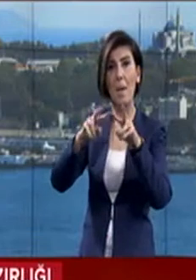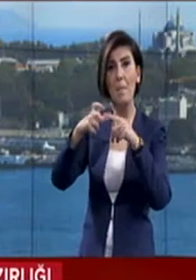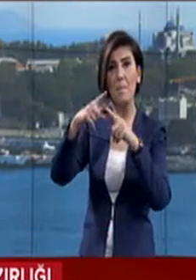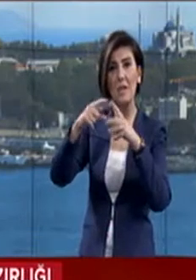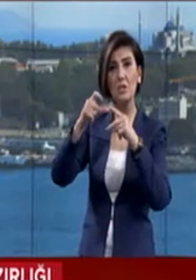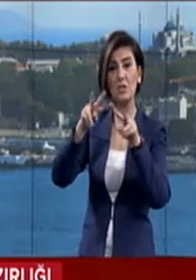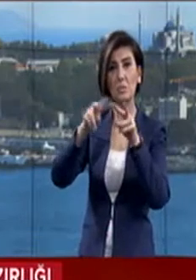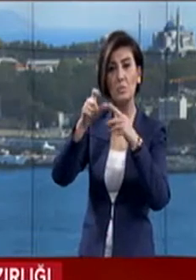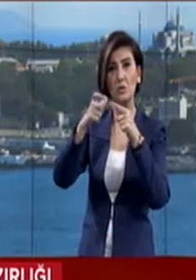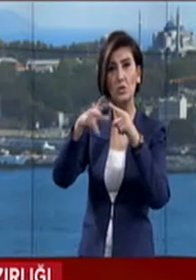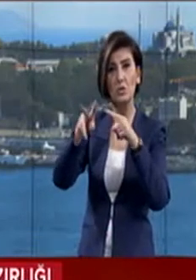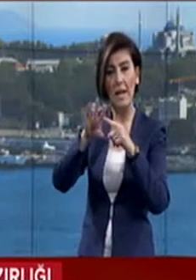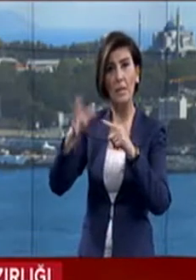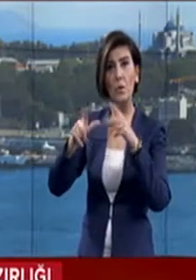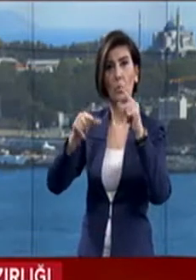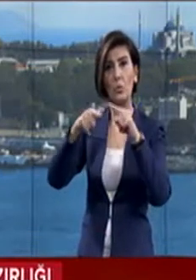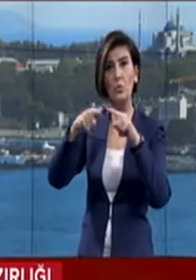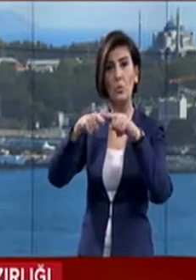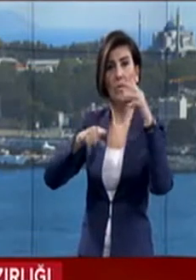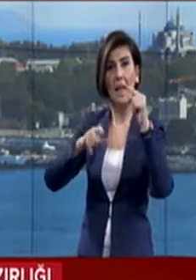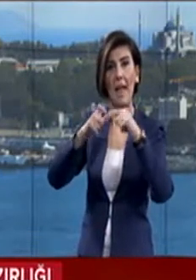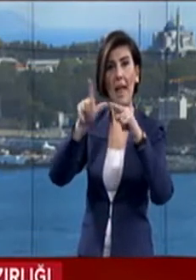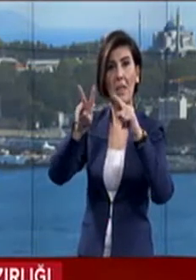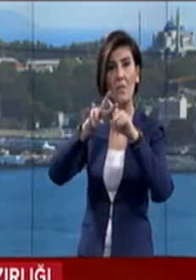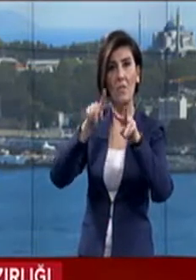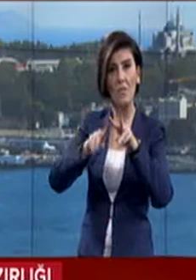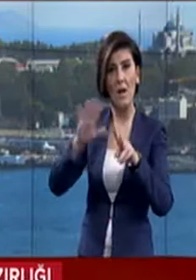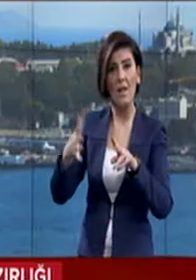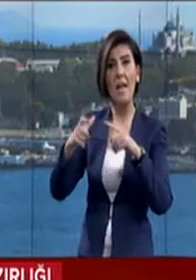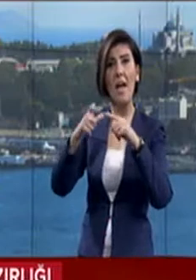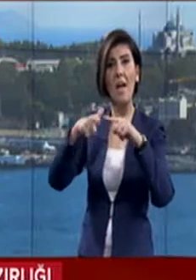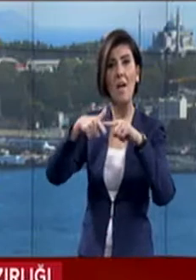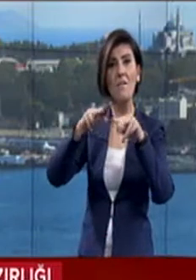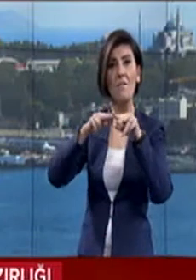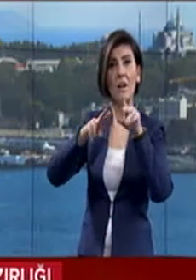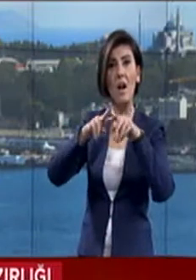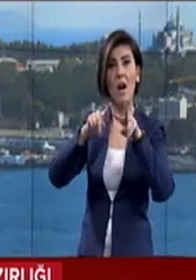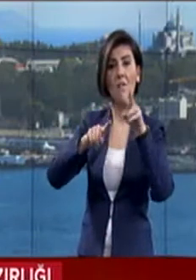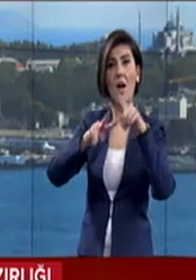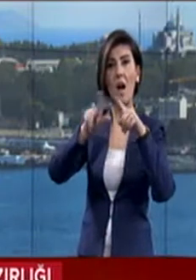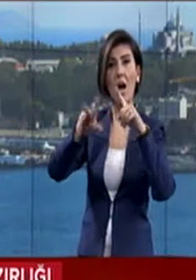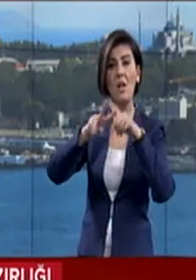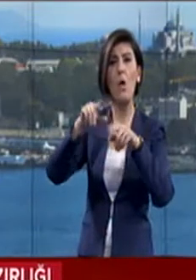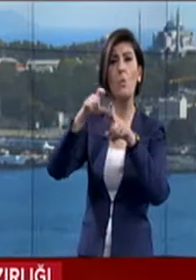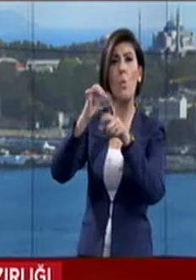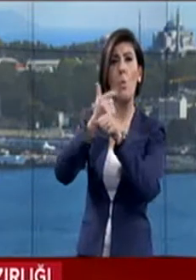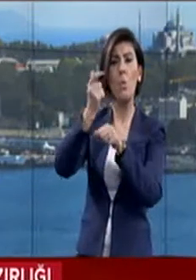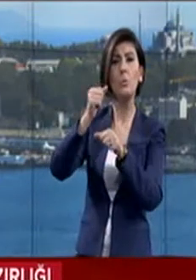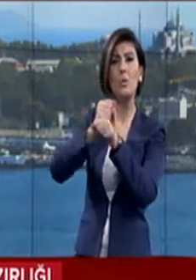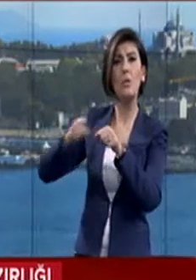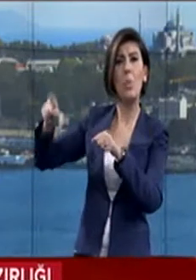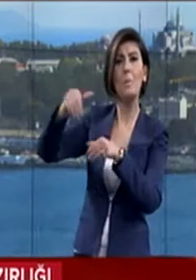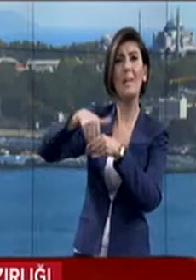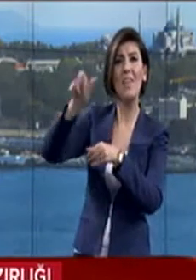birlikte İçişleri Bakanı Efkan Ala ve bölgenin Doğu ve Güneydoğu Anadolu bölgesinden milletvekilleri katılıyor. Başbakan Ahmet